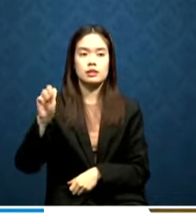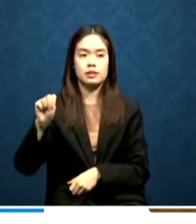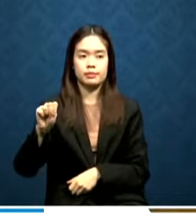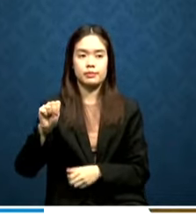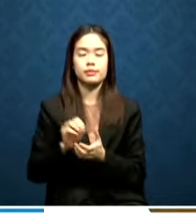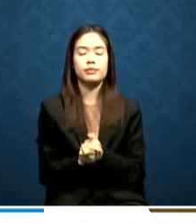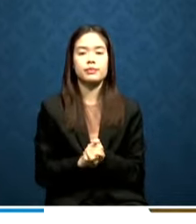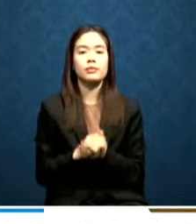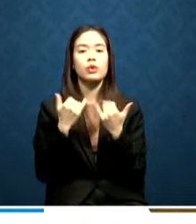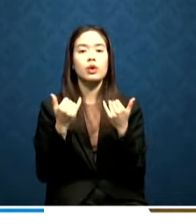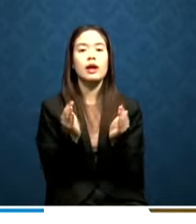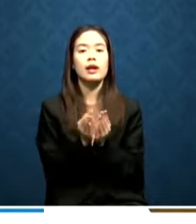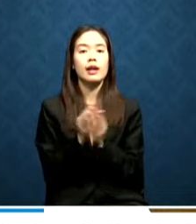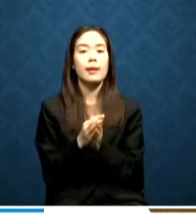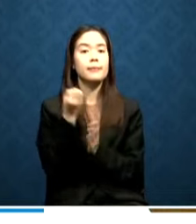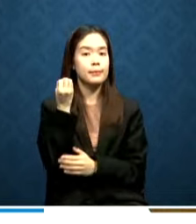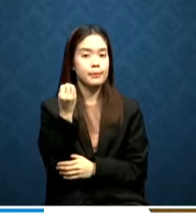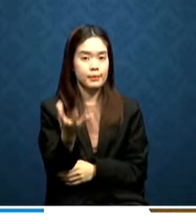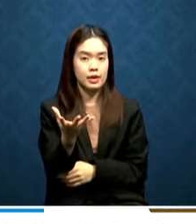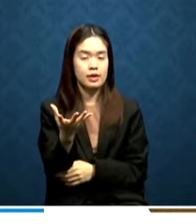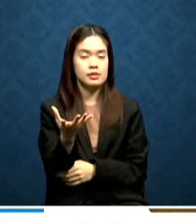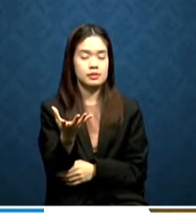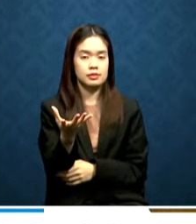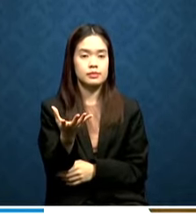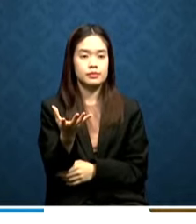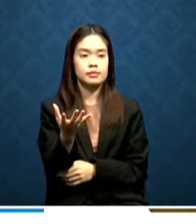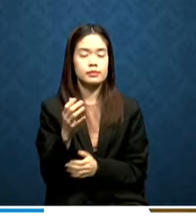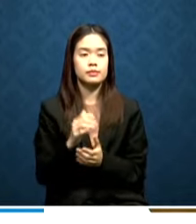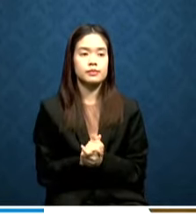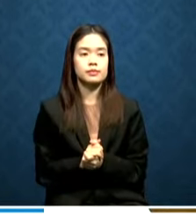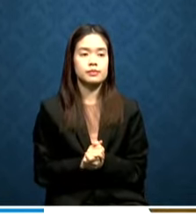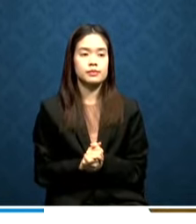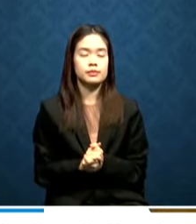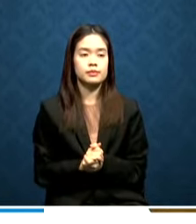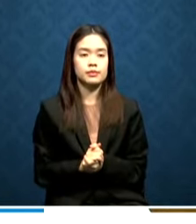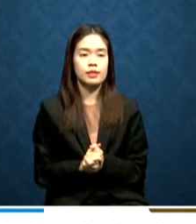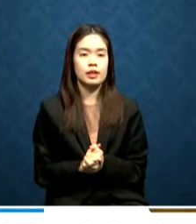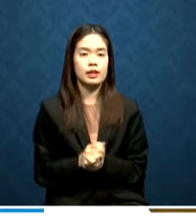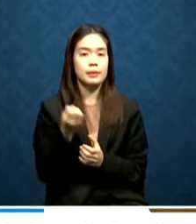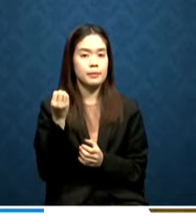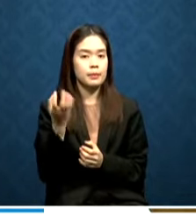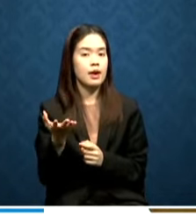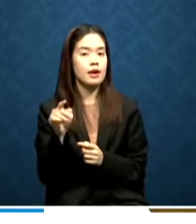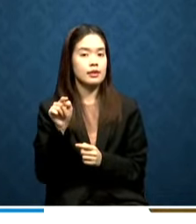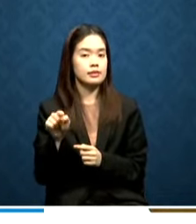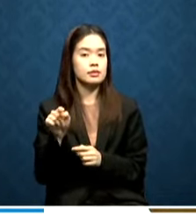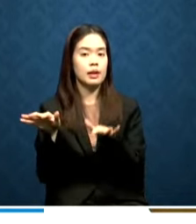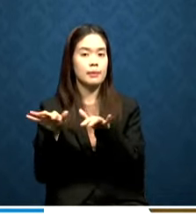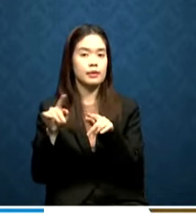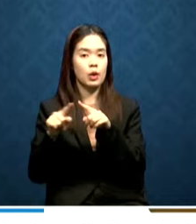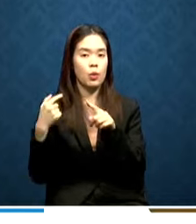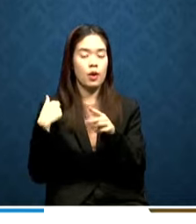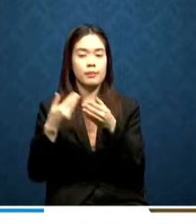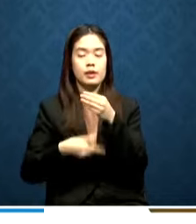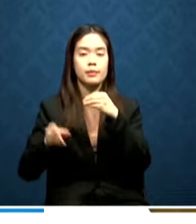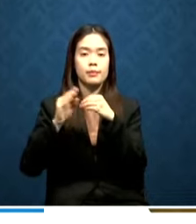เสียงข้างมากเนี่ยนะครับยืนยันว่าใช้เสียงข้างมากธรรมดาแต่ว่าเติมหลักการข้างล่างเข้